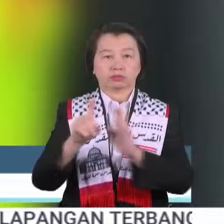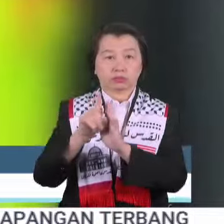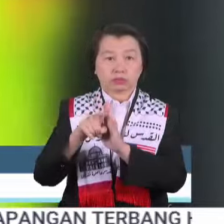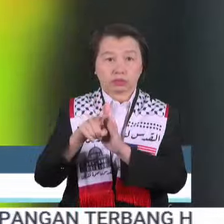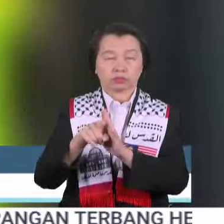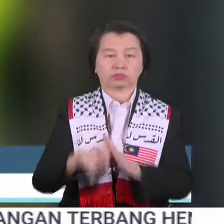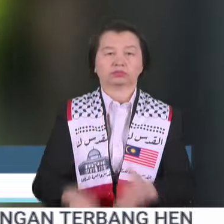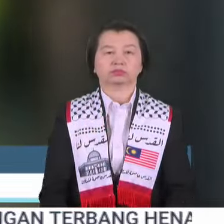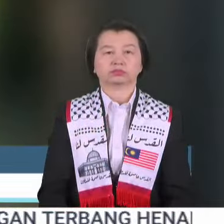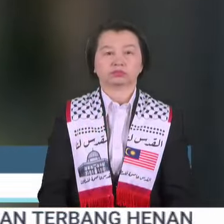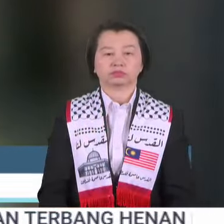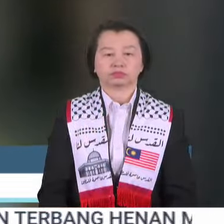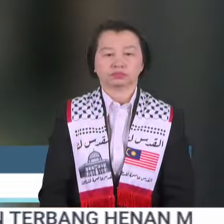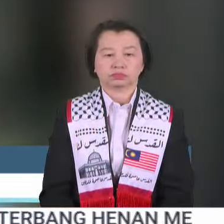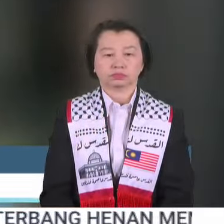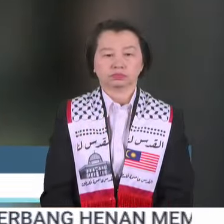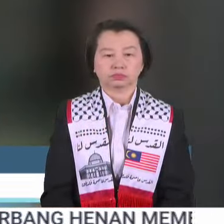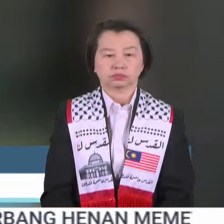saat.